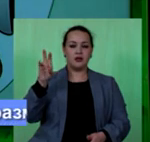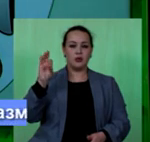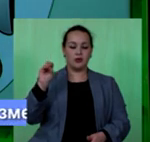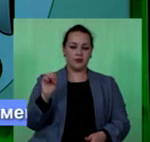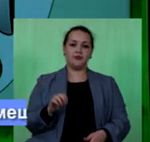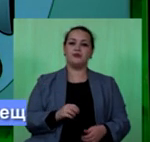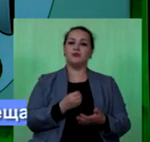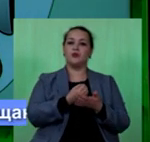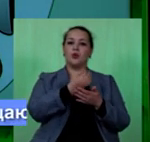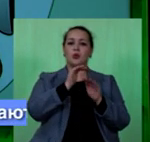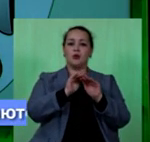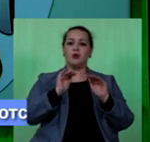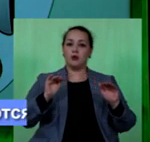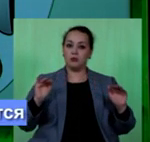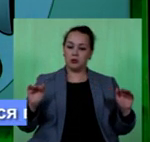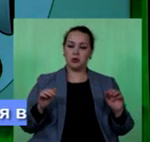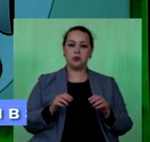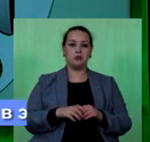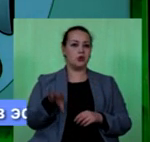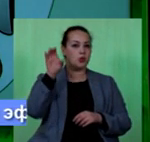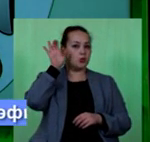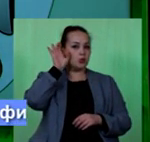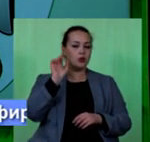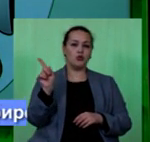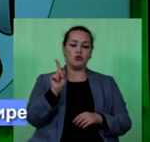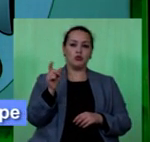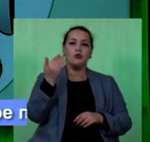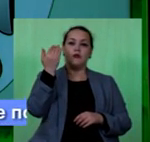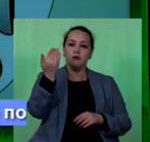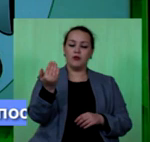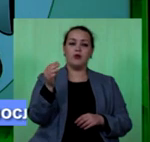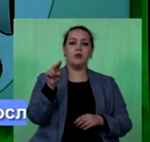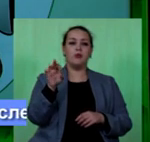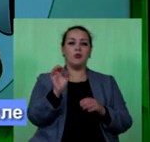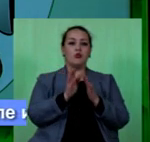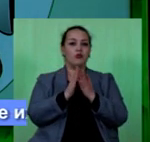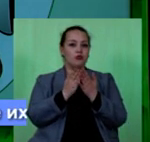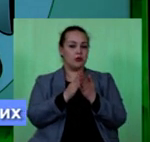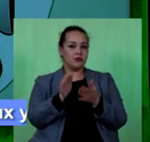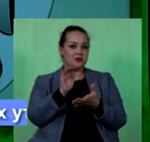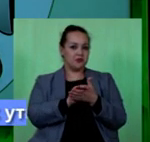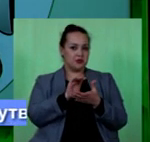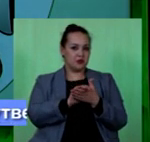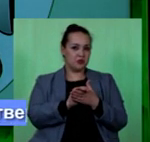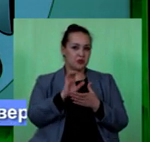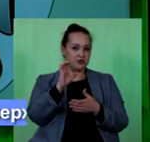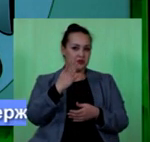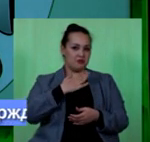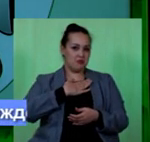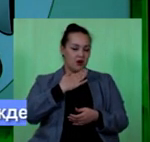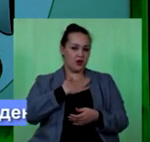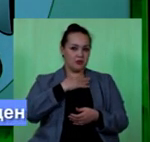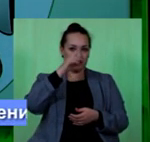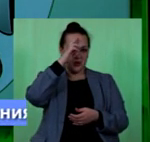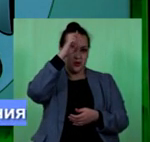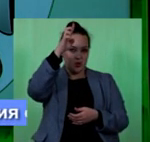до меня дошли сведения о том что вы по учебнику познакомились с моим королевством